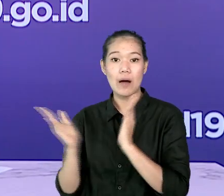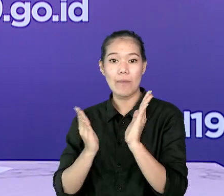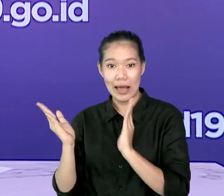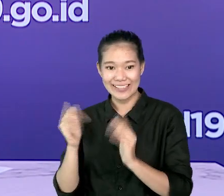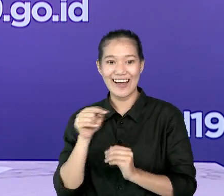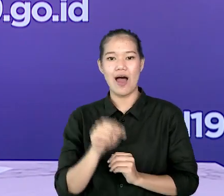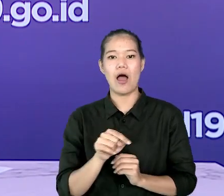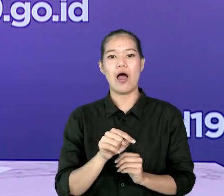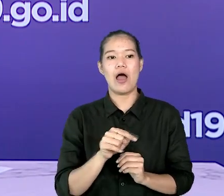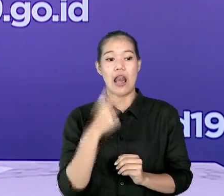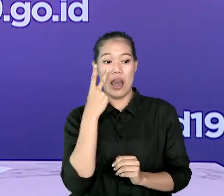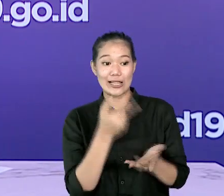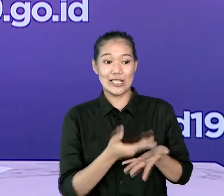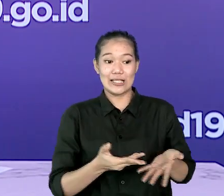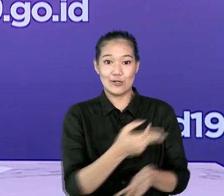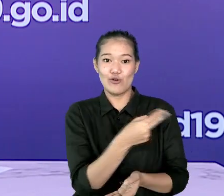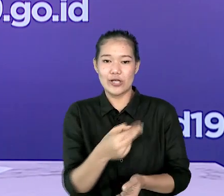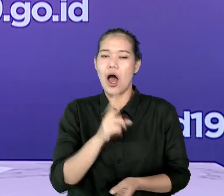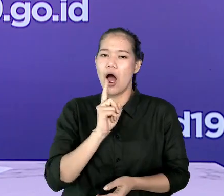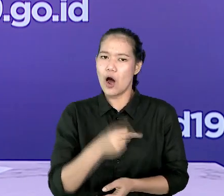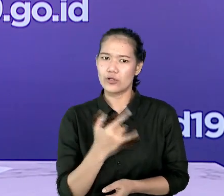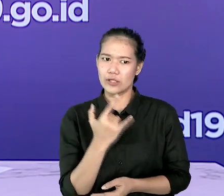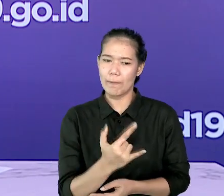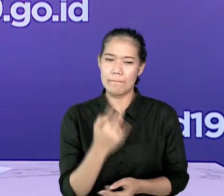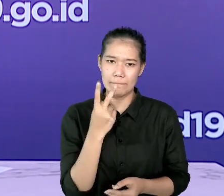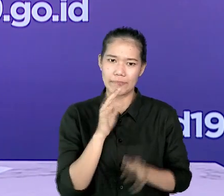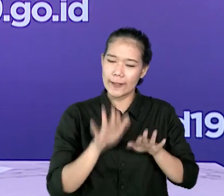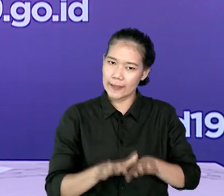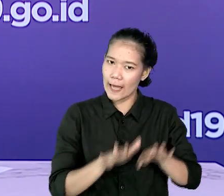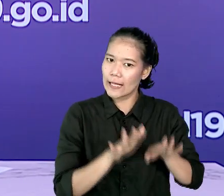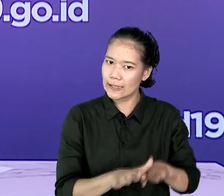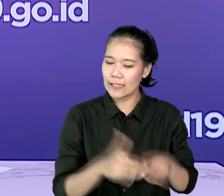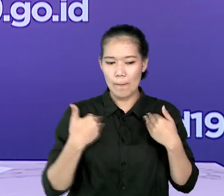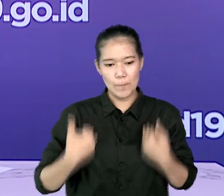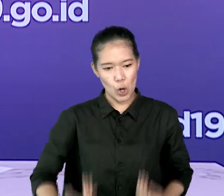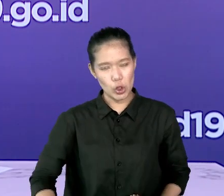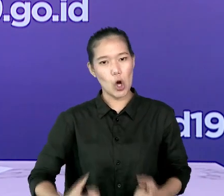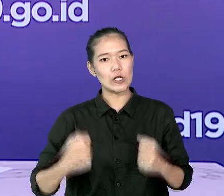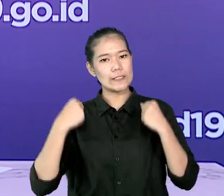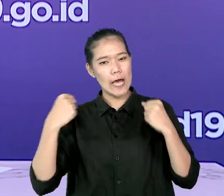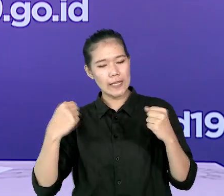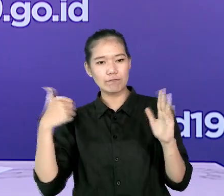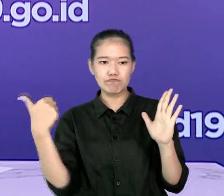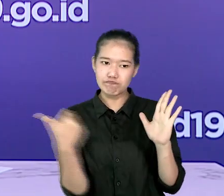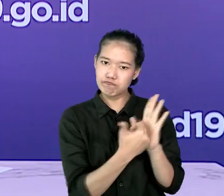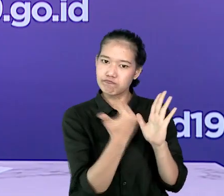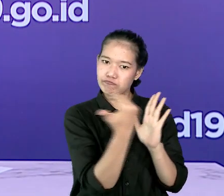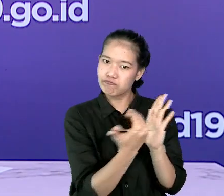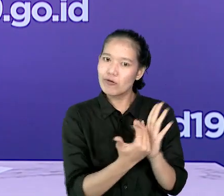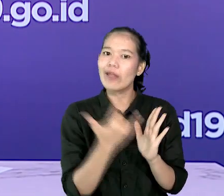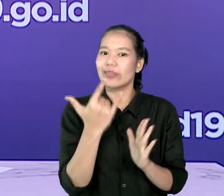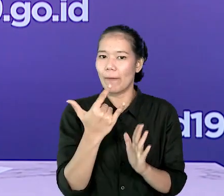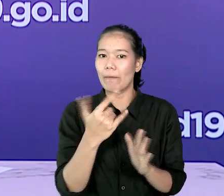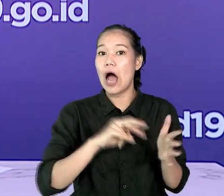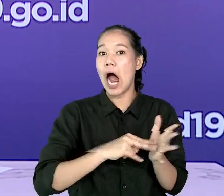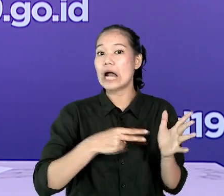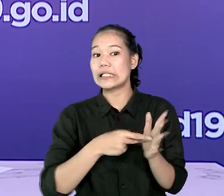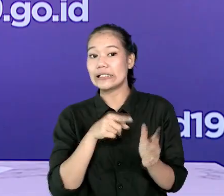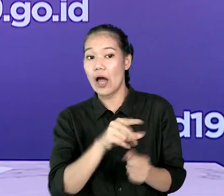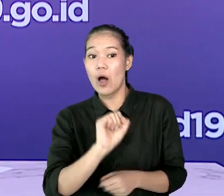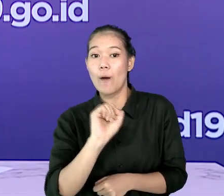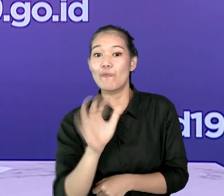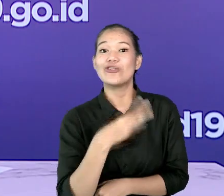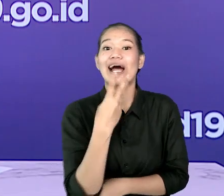kita harus waspada dan tetap disiplin protokol kesehatan agar kita tidak menyusul third wave atau lonjakan